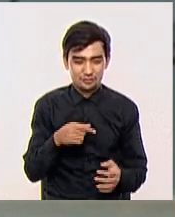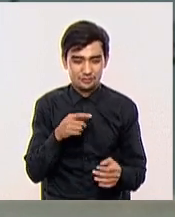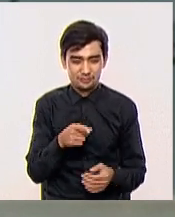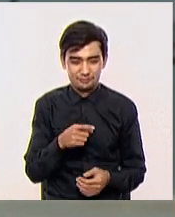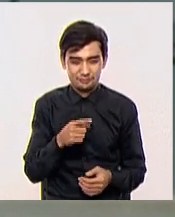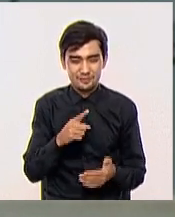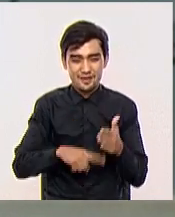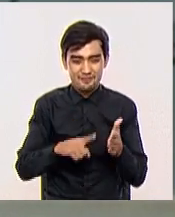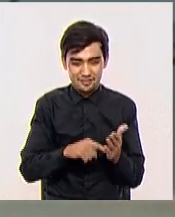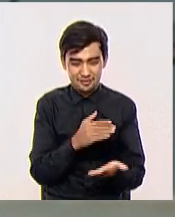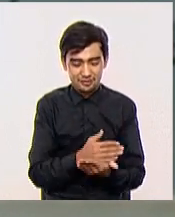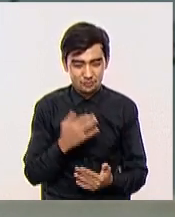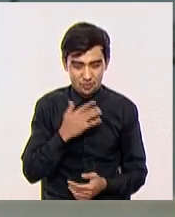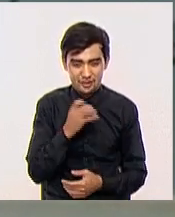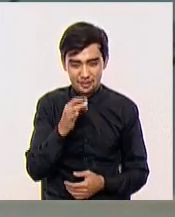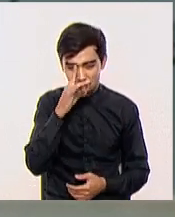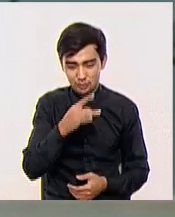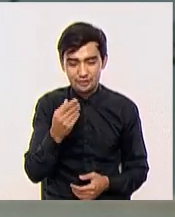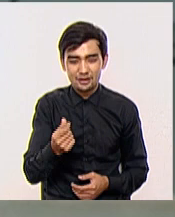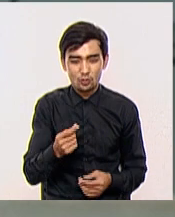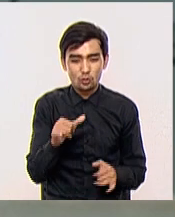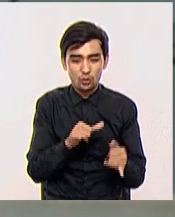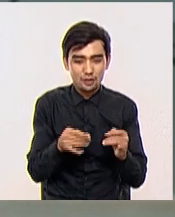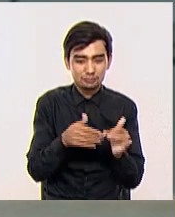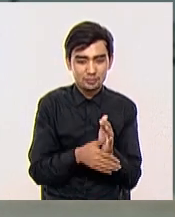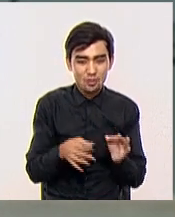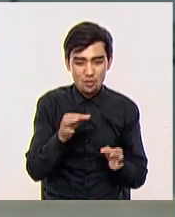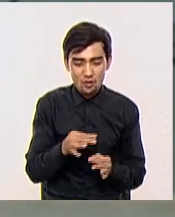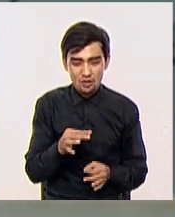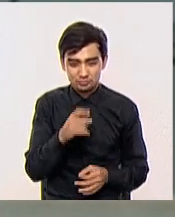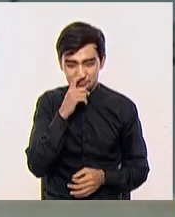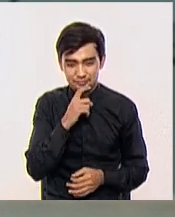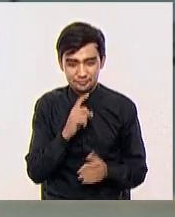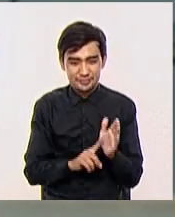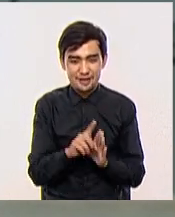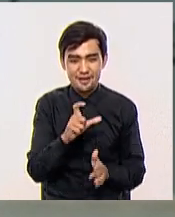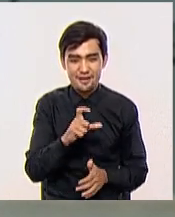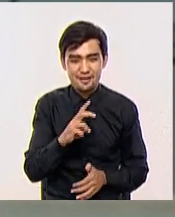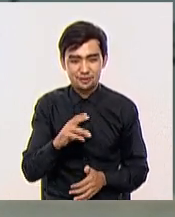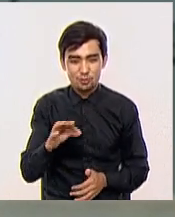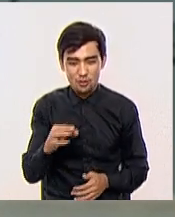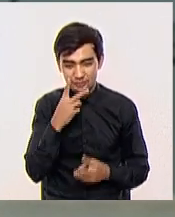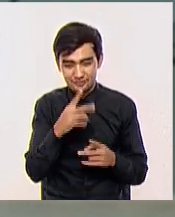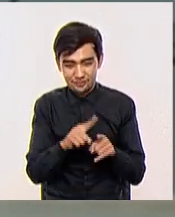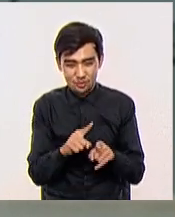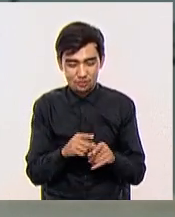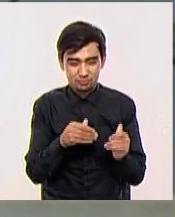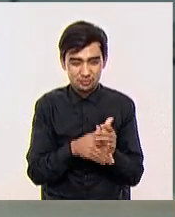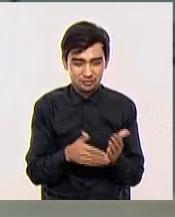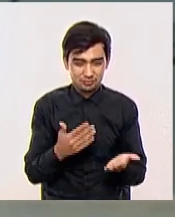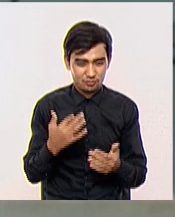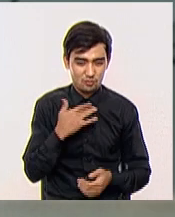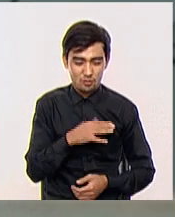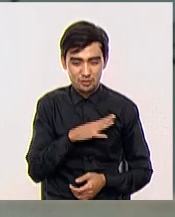дәл өзіме. Себебі республикалық бюджеттің қайда жұмсалып жатқаны. Енді сол экспонада қарасаңыздар, сол ЛРТ-ні қарасаңыздар,